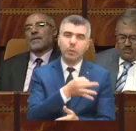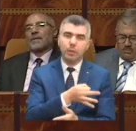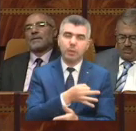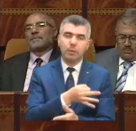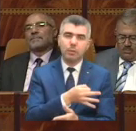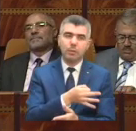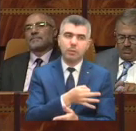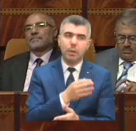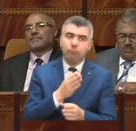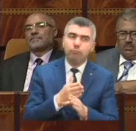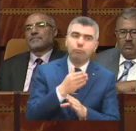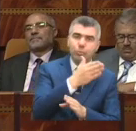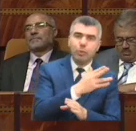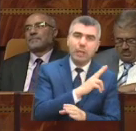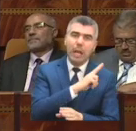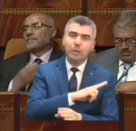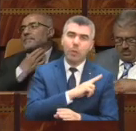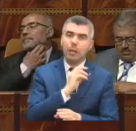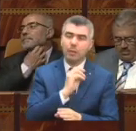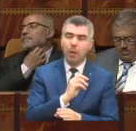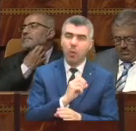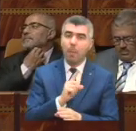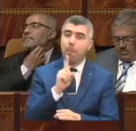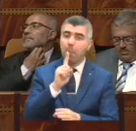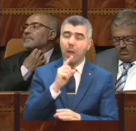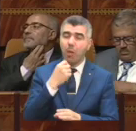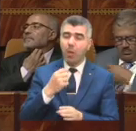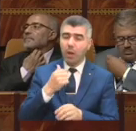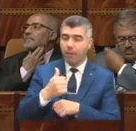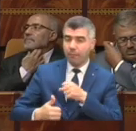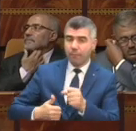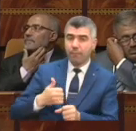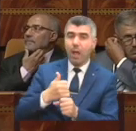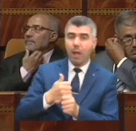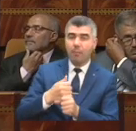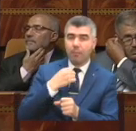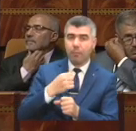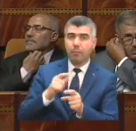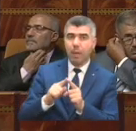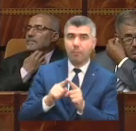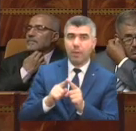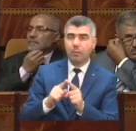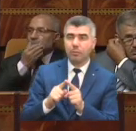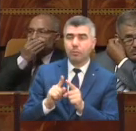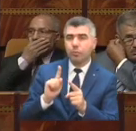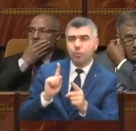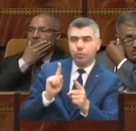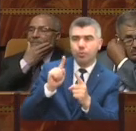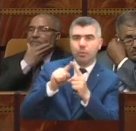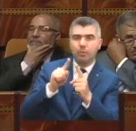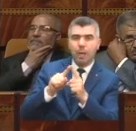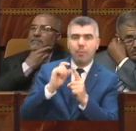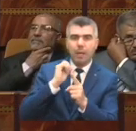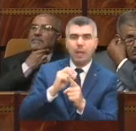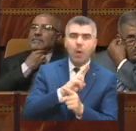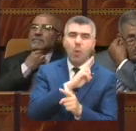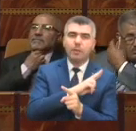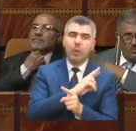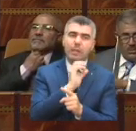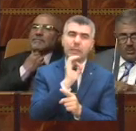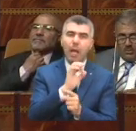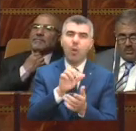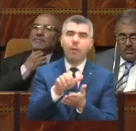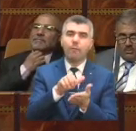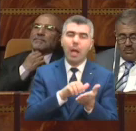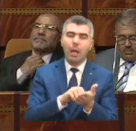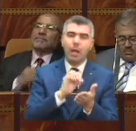التامين. ولكن في المقابل هذا العام اللي بغات تجي باش تجي لاماندا جابت واحد السيستيم ديال واحد